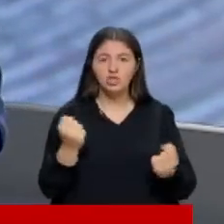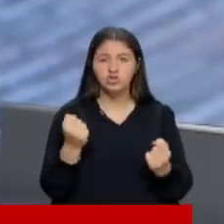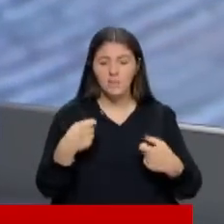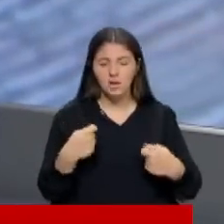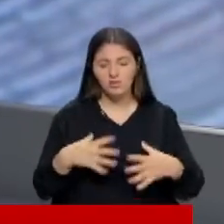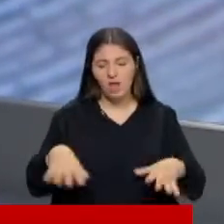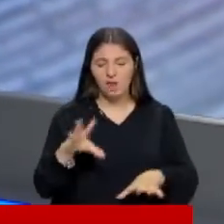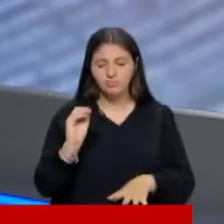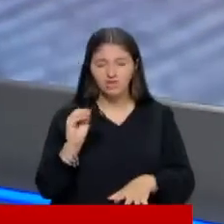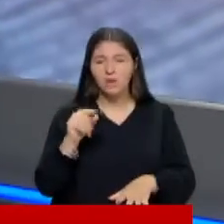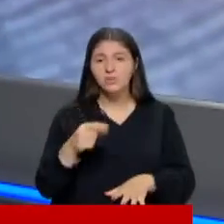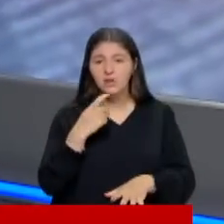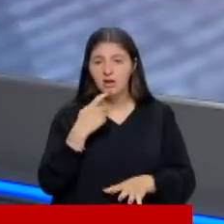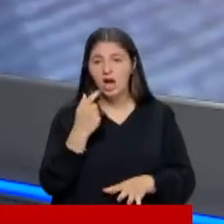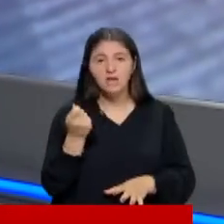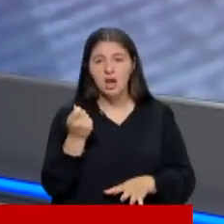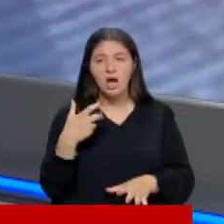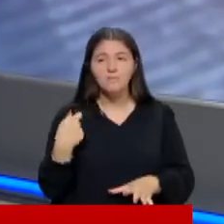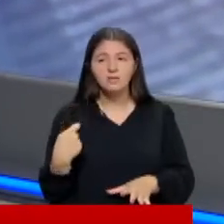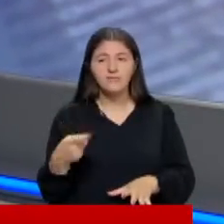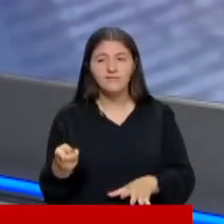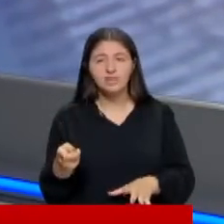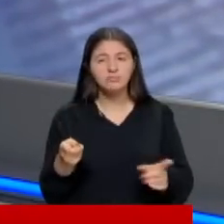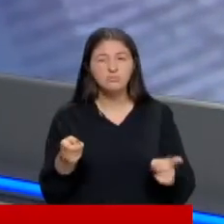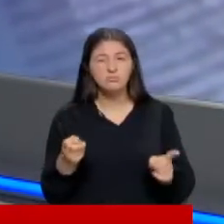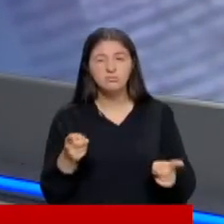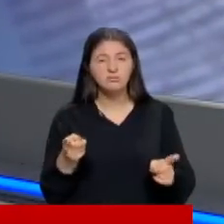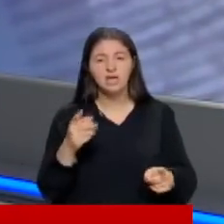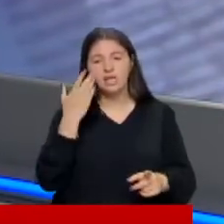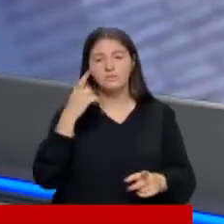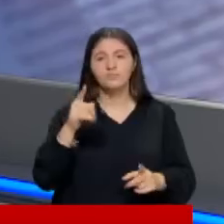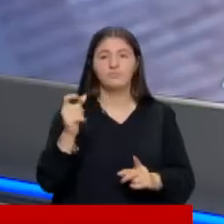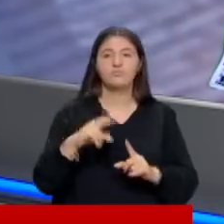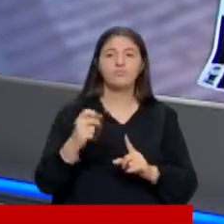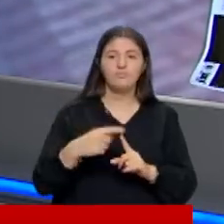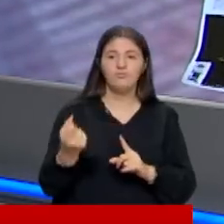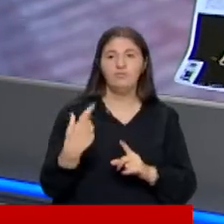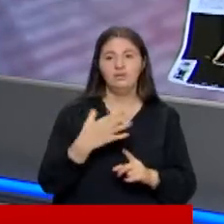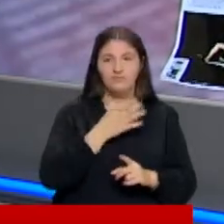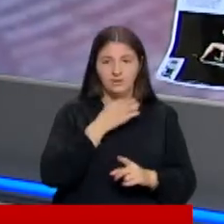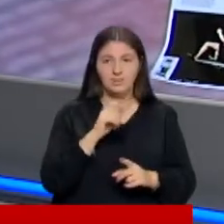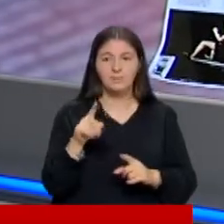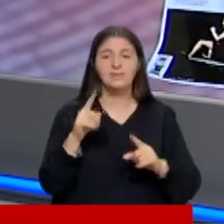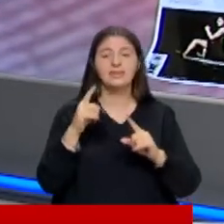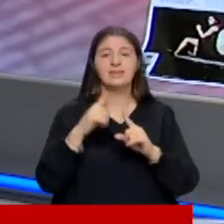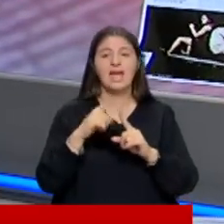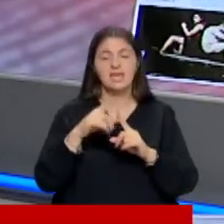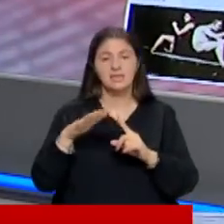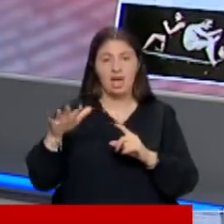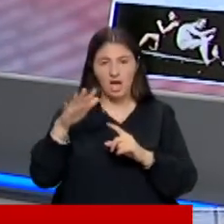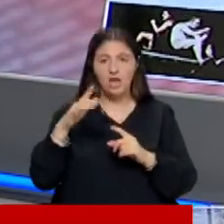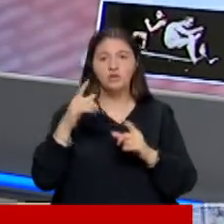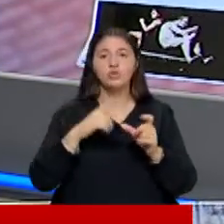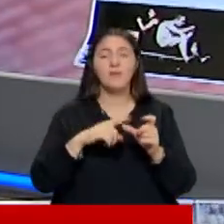kışlıklarınızı mal ediyordunuz Bu sene ne kadara mal oluyor izleyicilerimizden bunun notunu da isteyelim Tekirdağ'ın Süleymanpaşa